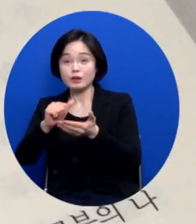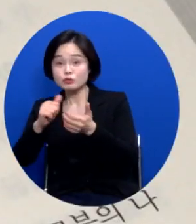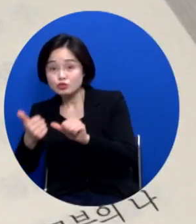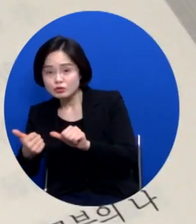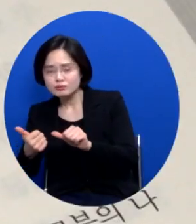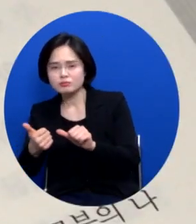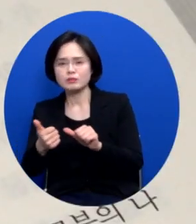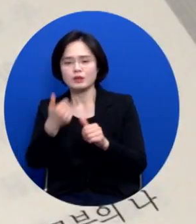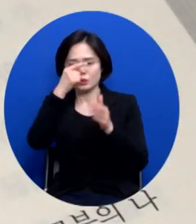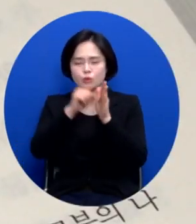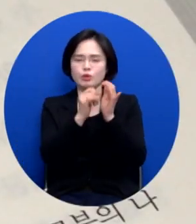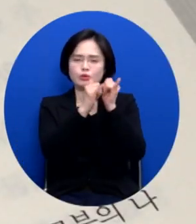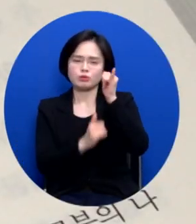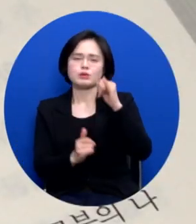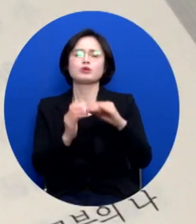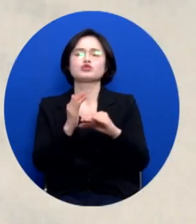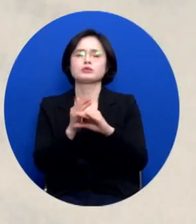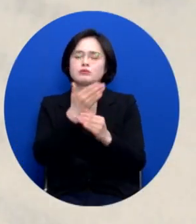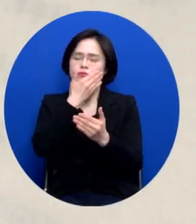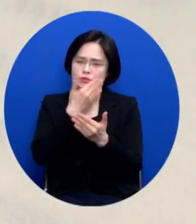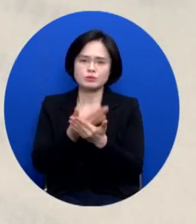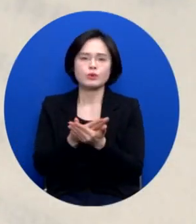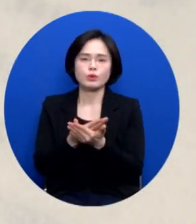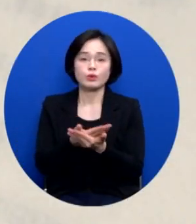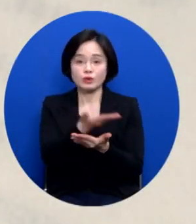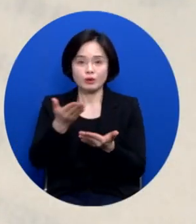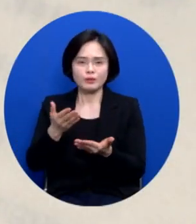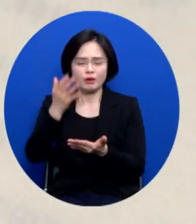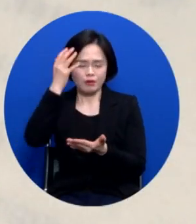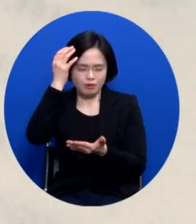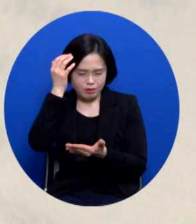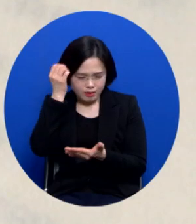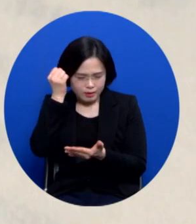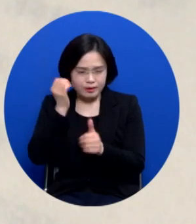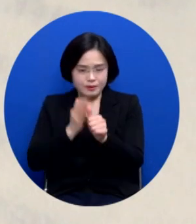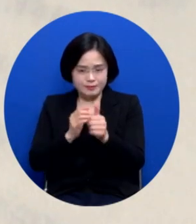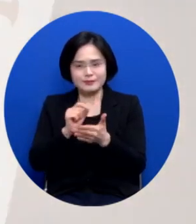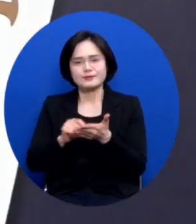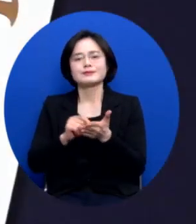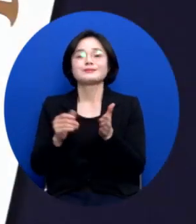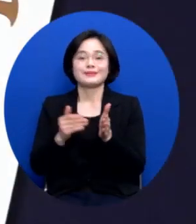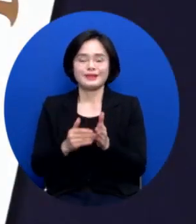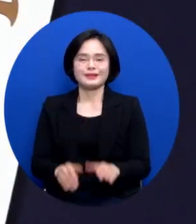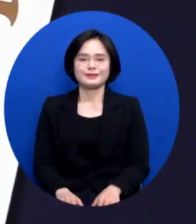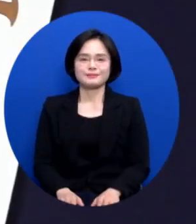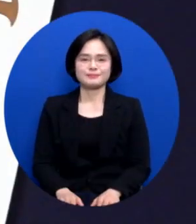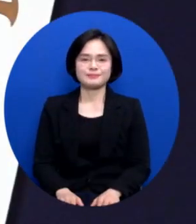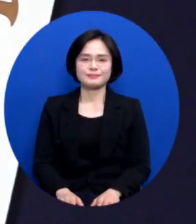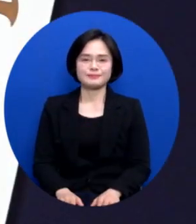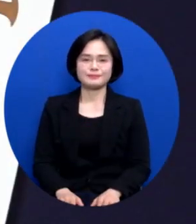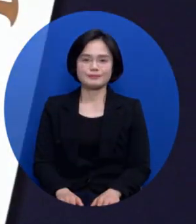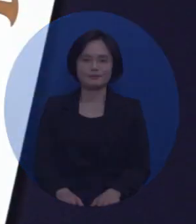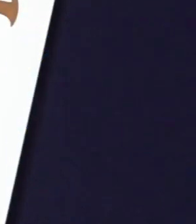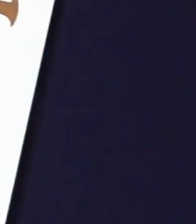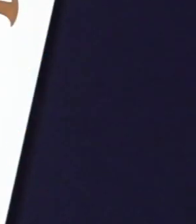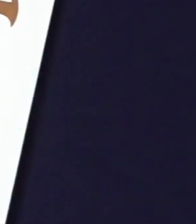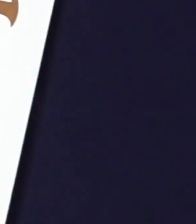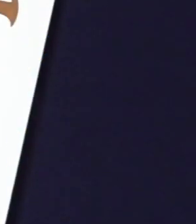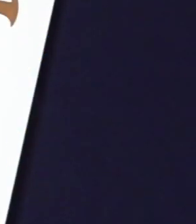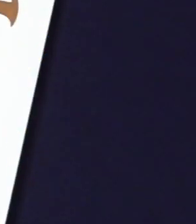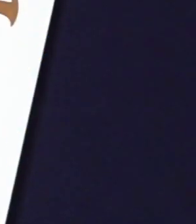구원하기 위한 하나님의 계획과 은혜를 잊지 말아야 한다고 조언합니다. 지금까지 한 주간의